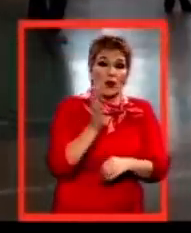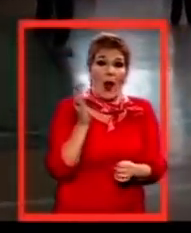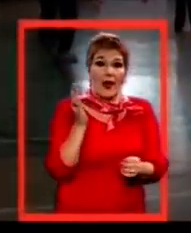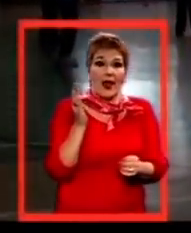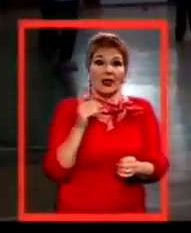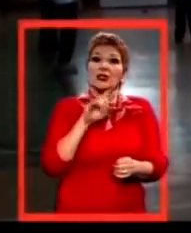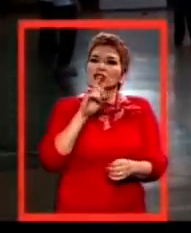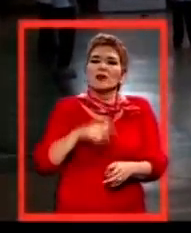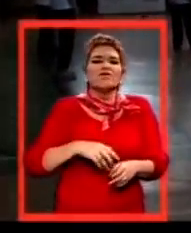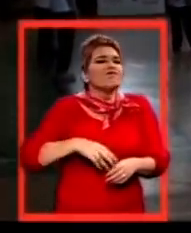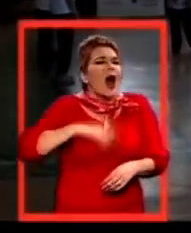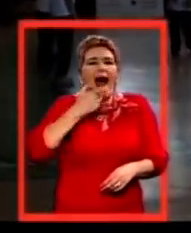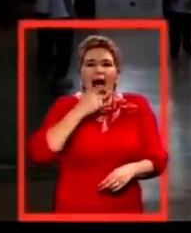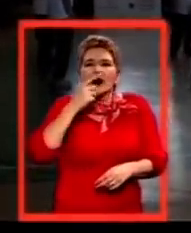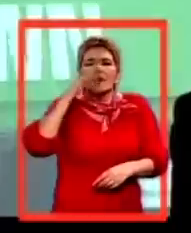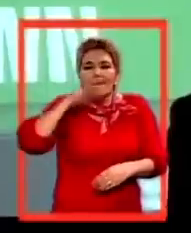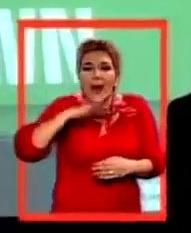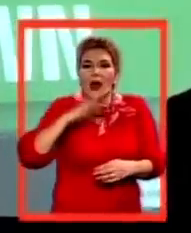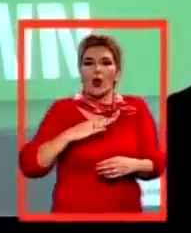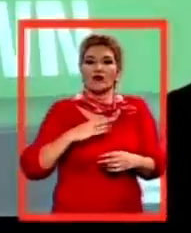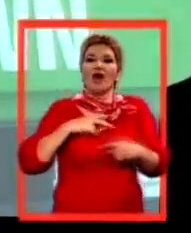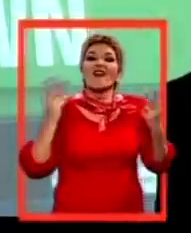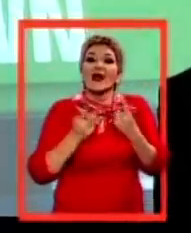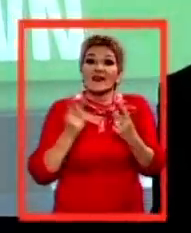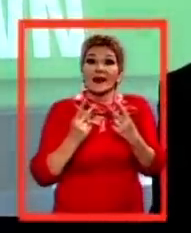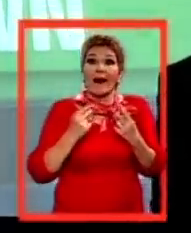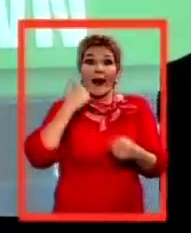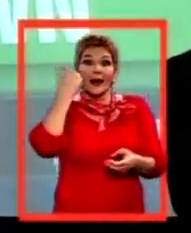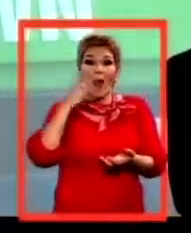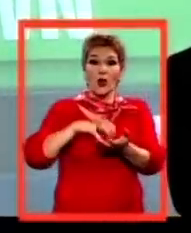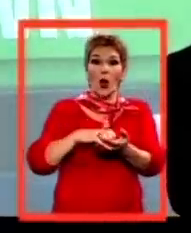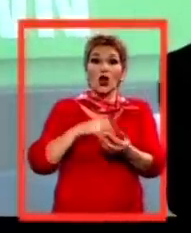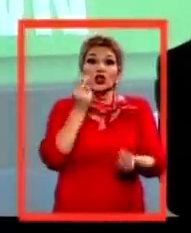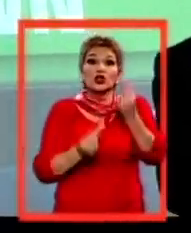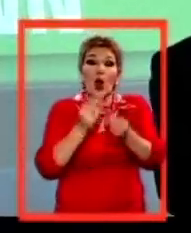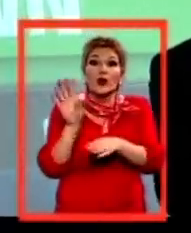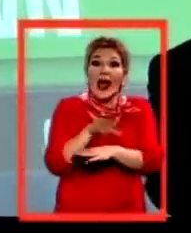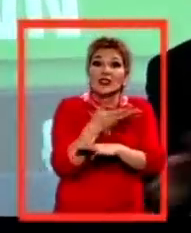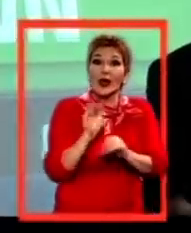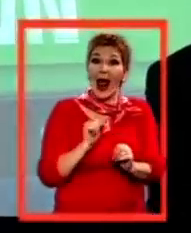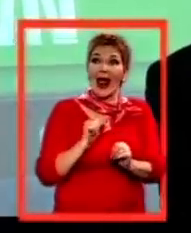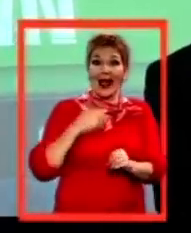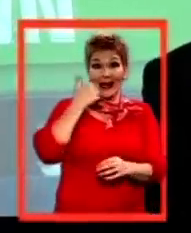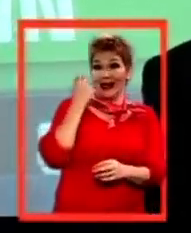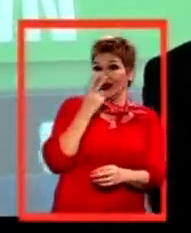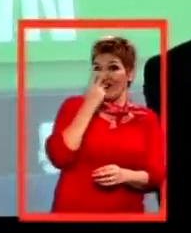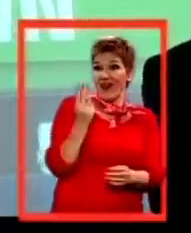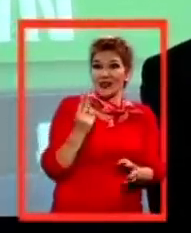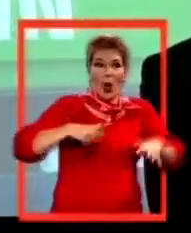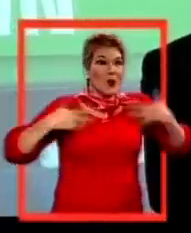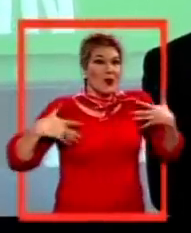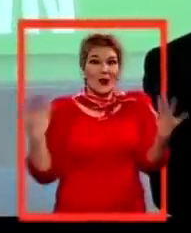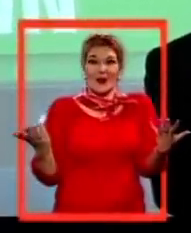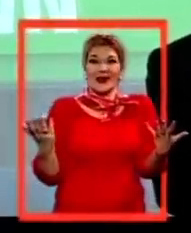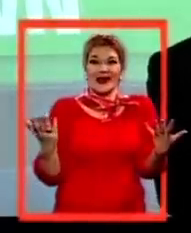și verificăm asta în fiecare an, cel puțin o dată la Jocurile Naționale. Și atâta timp cât acolo pe podium va fi bucurie și pe lângă podium mult